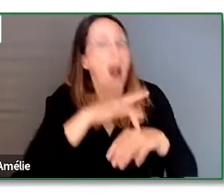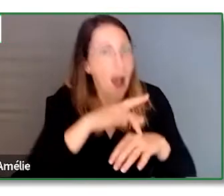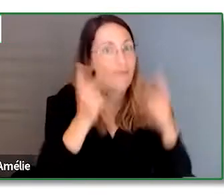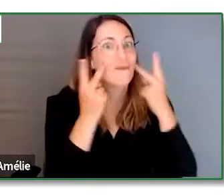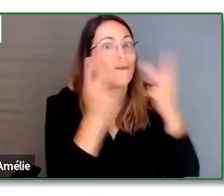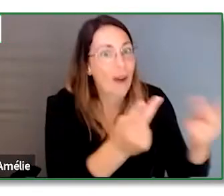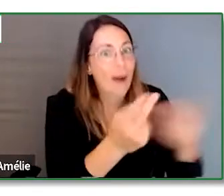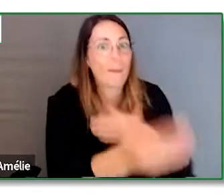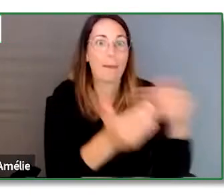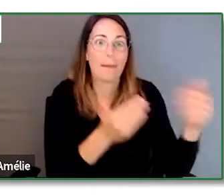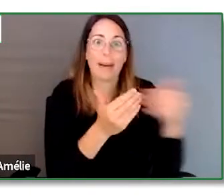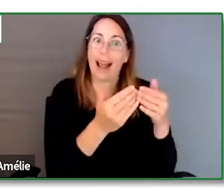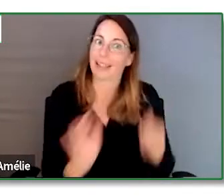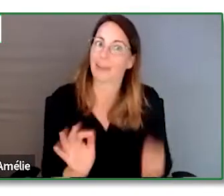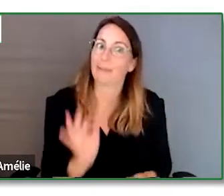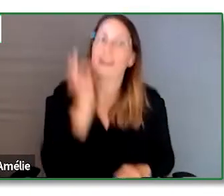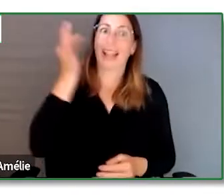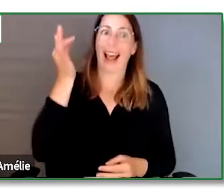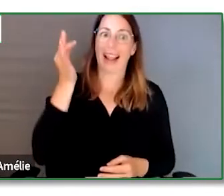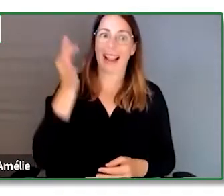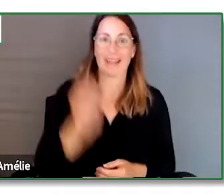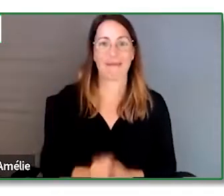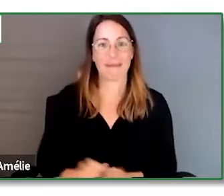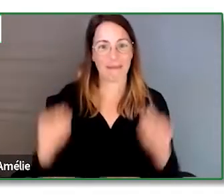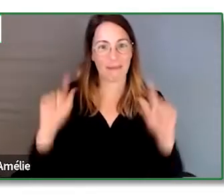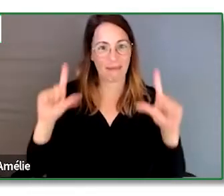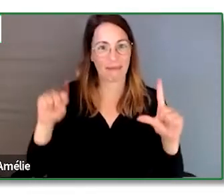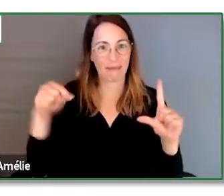Next slide, please.